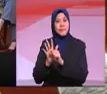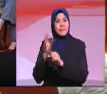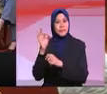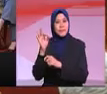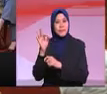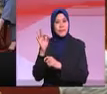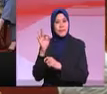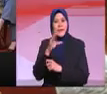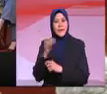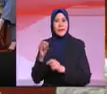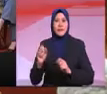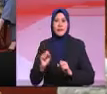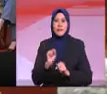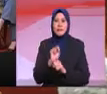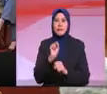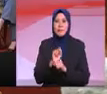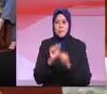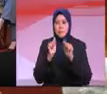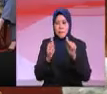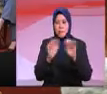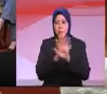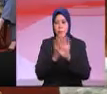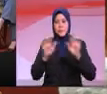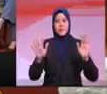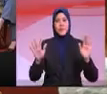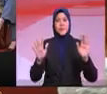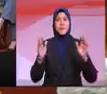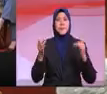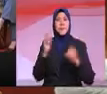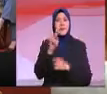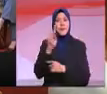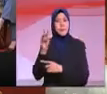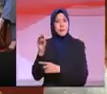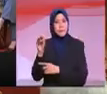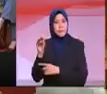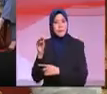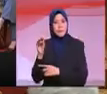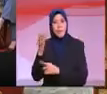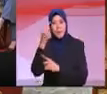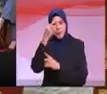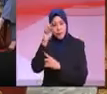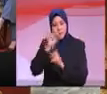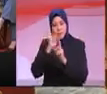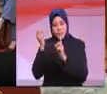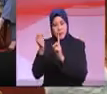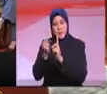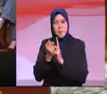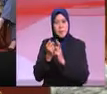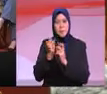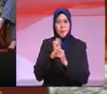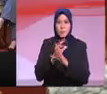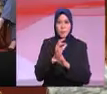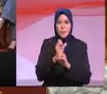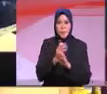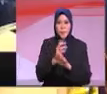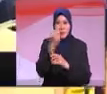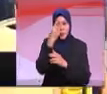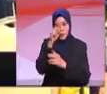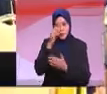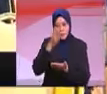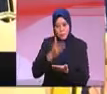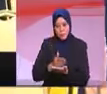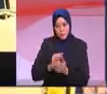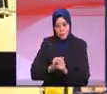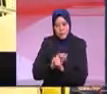dan juga gerak kerja Barisan Hadapan Kementerian Kesihatan Malaysia dalam situasi dan usaha